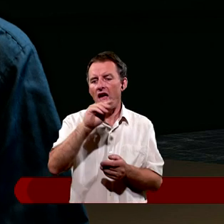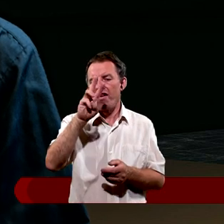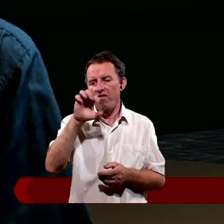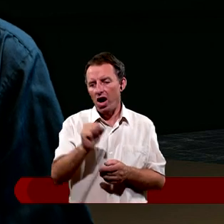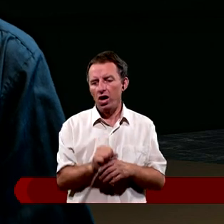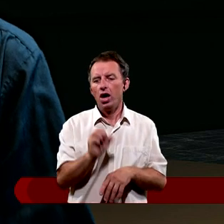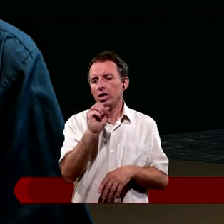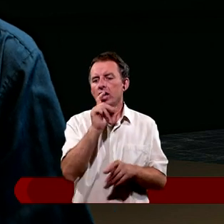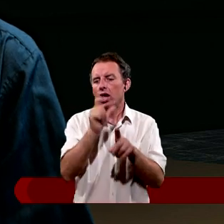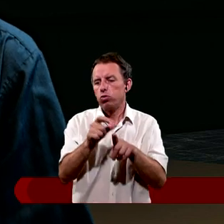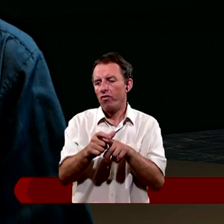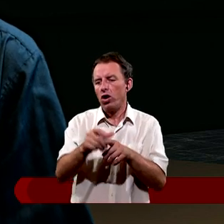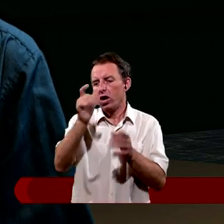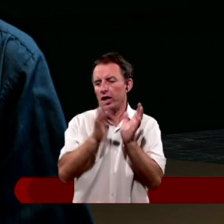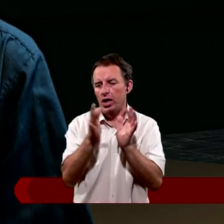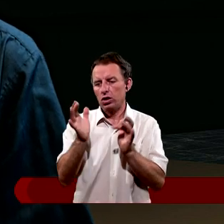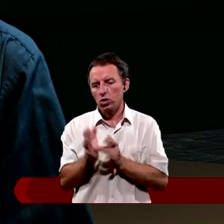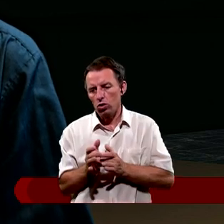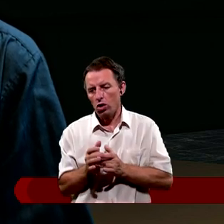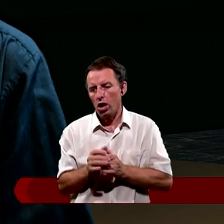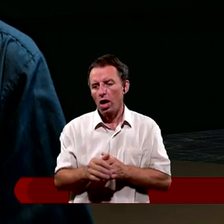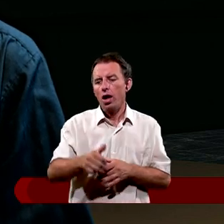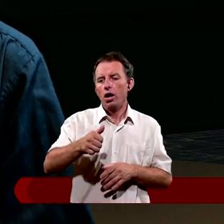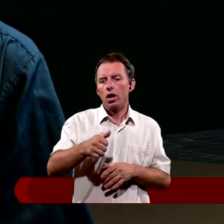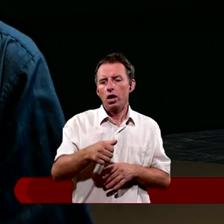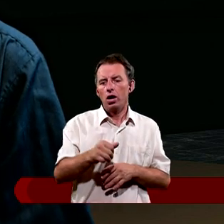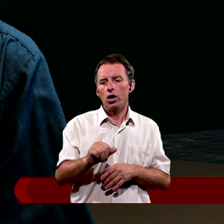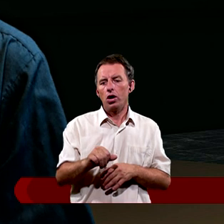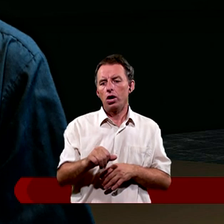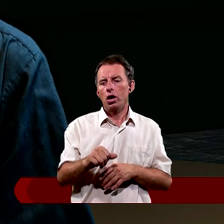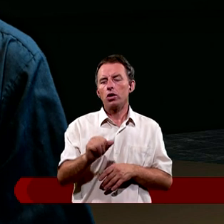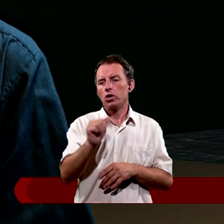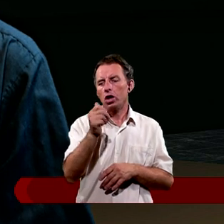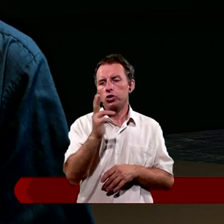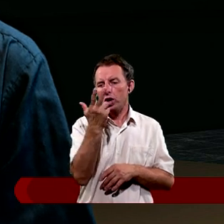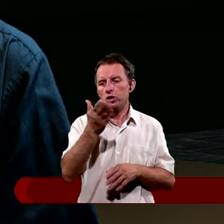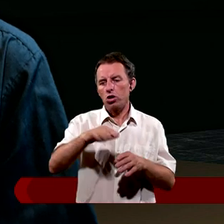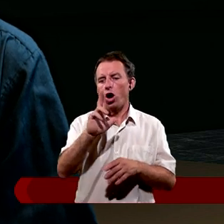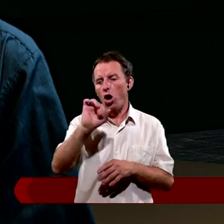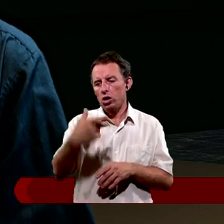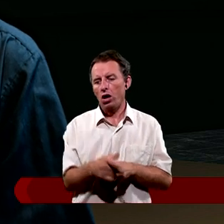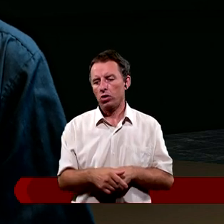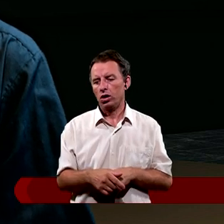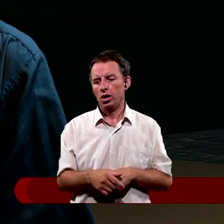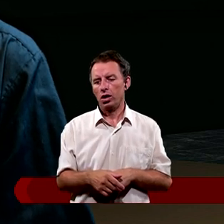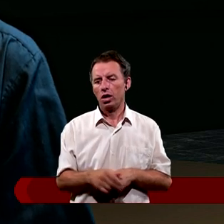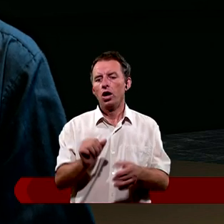Ewa, takie słowa. Słowo Chrystusowe to jest to jest list do Kolosan,